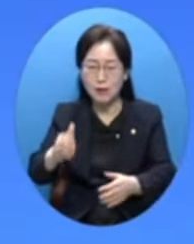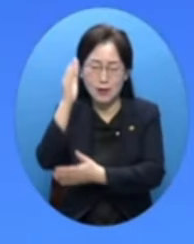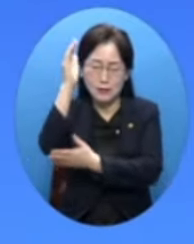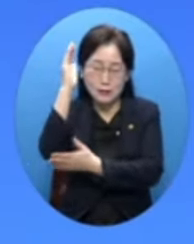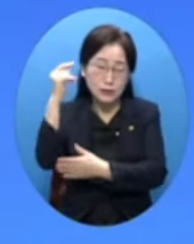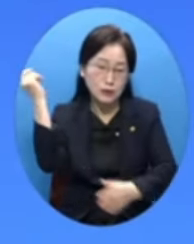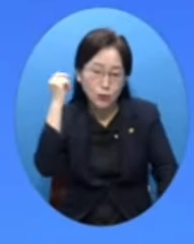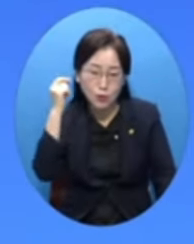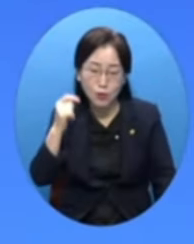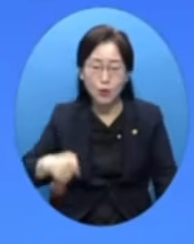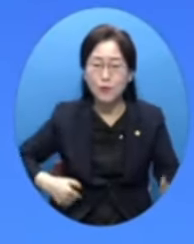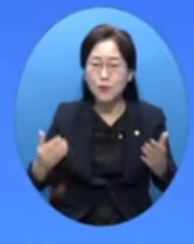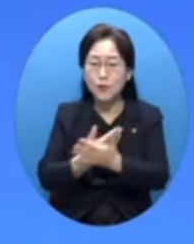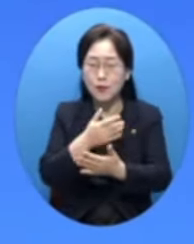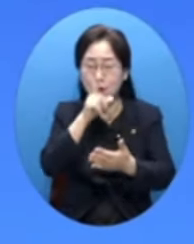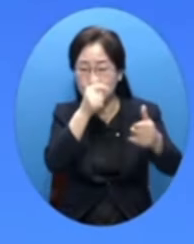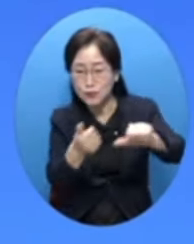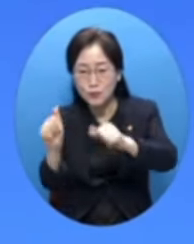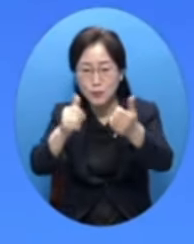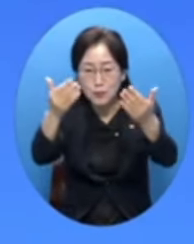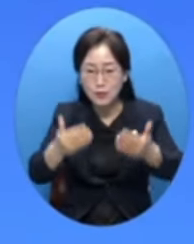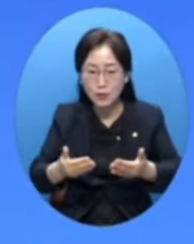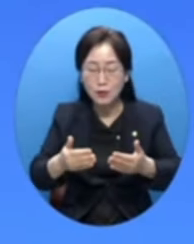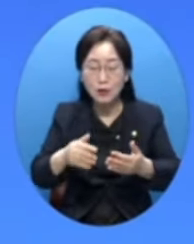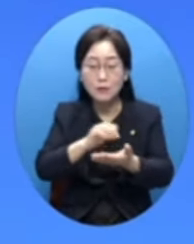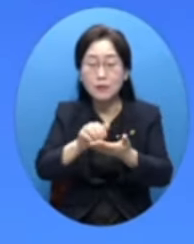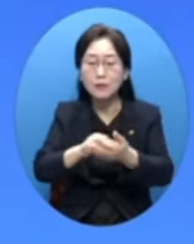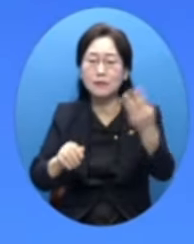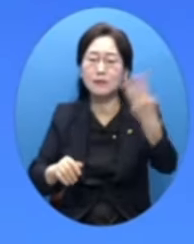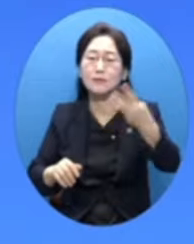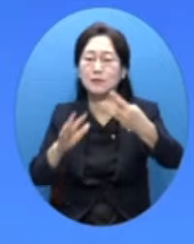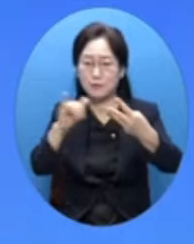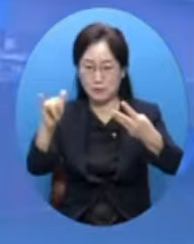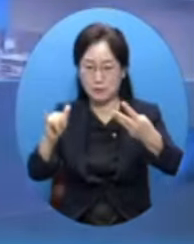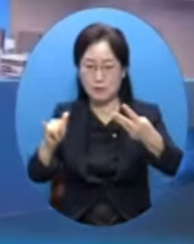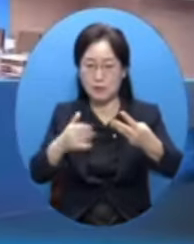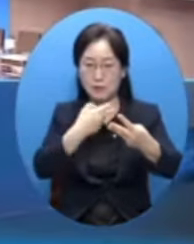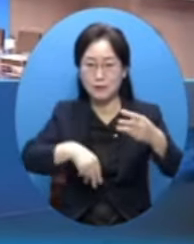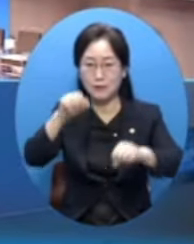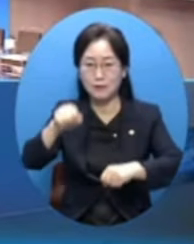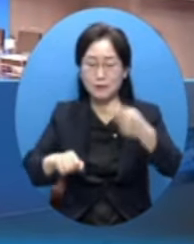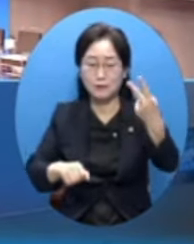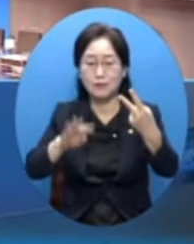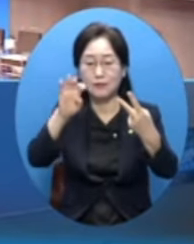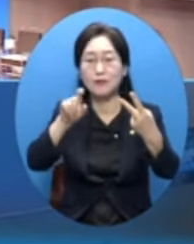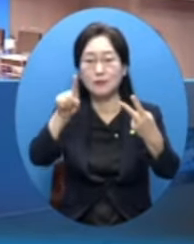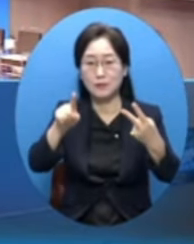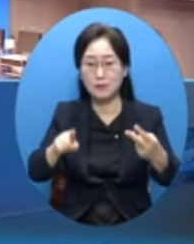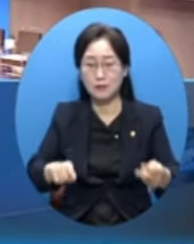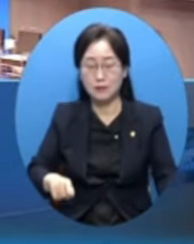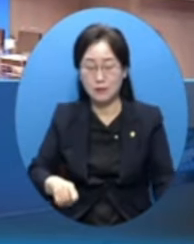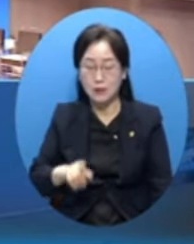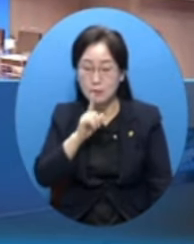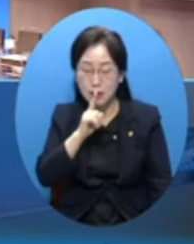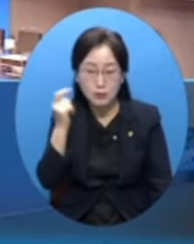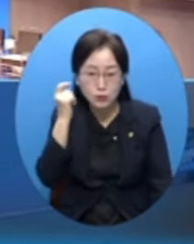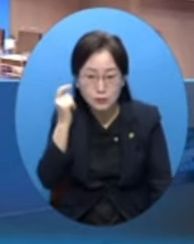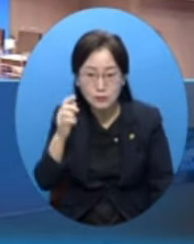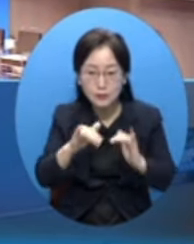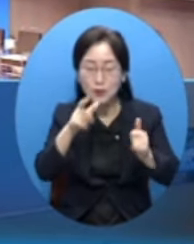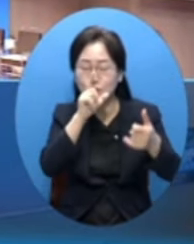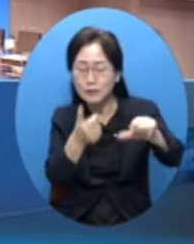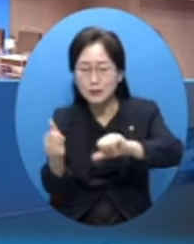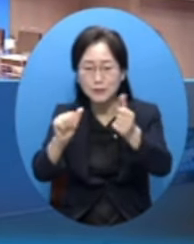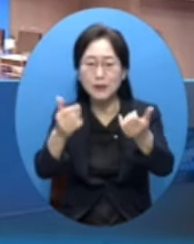침례를 받은 사람이 무려 3,000명이나 되었습니다. 사도행전 2장 41절입니다 그 말을 받은 사람들은 침례를